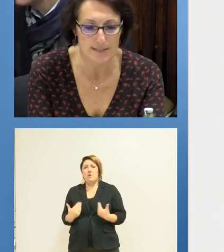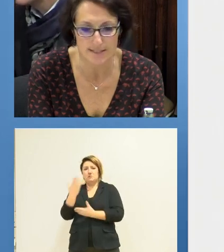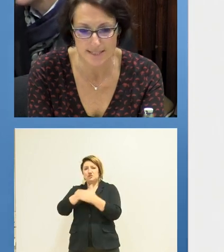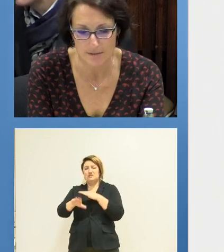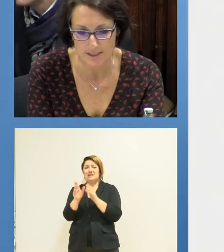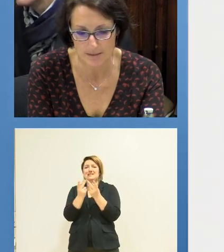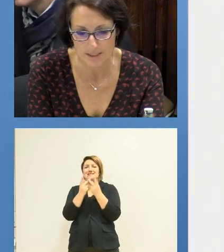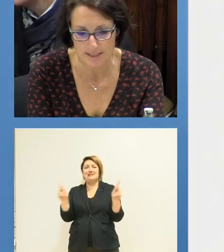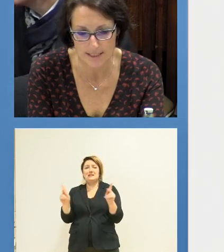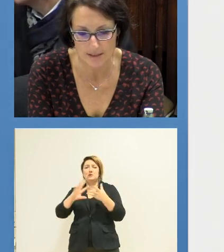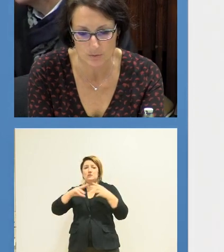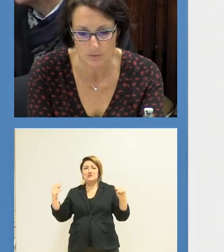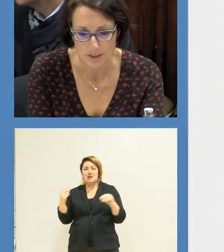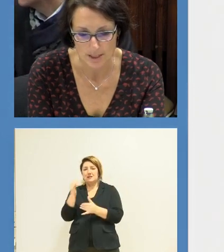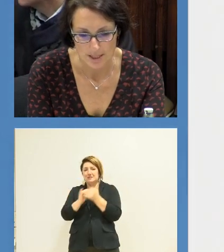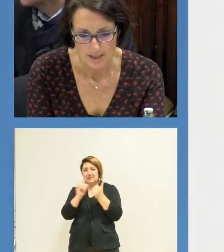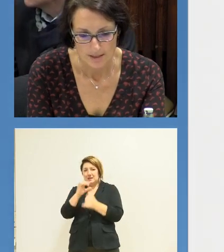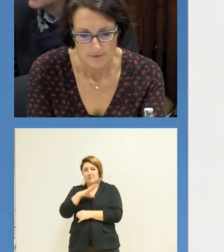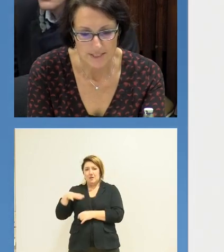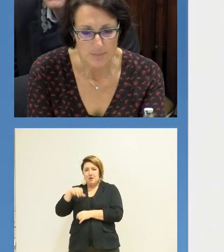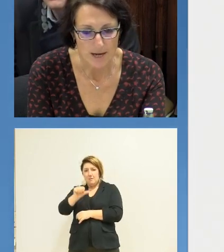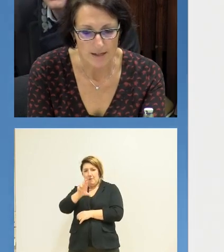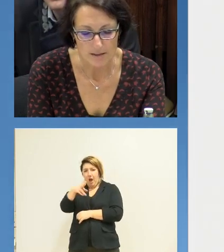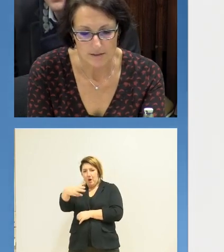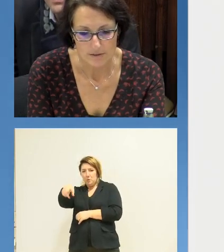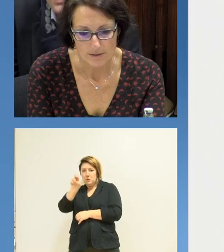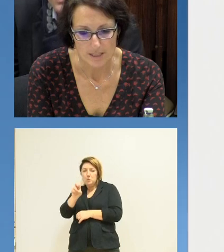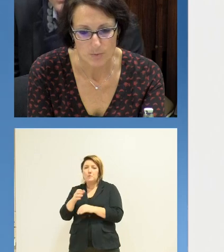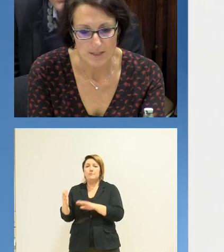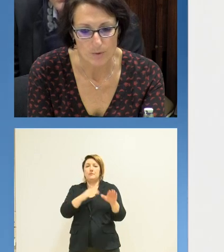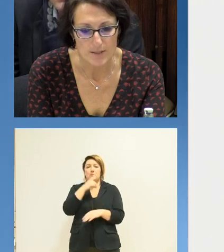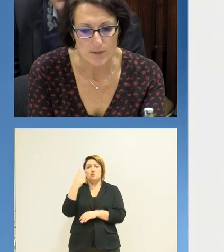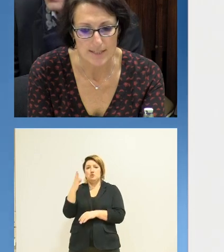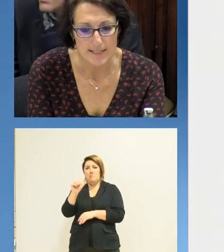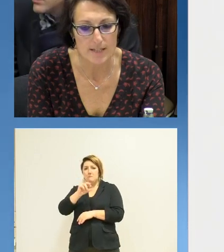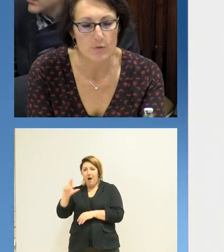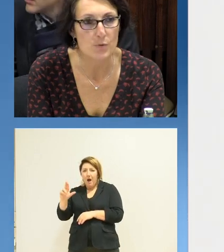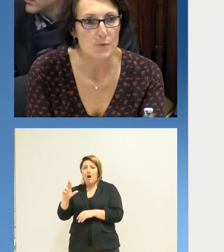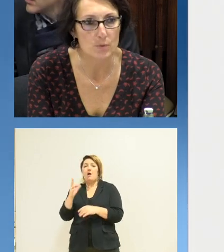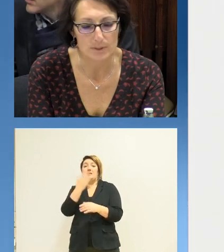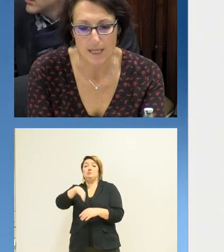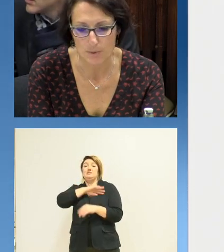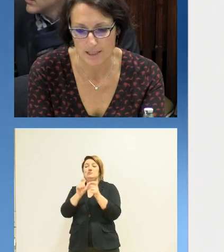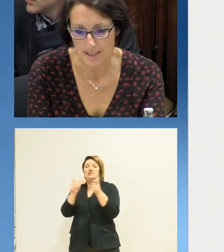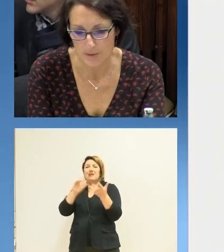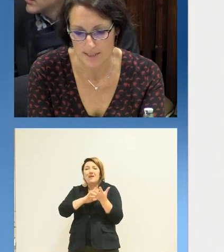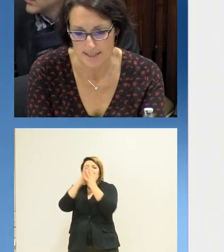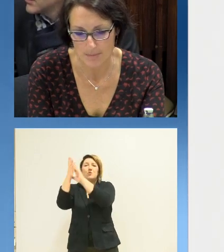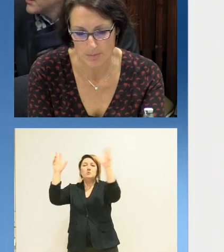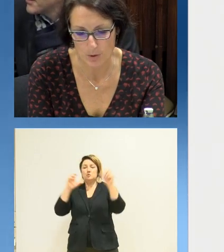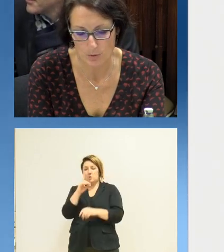de saint-etienne madame nathalie arnould philippe bach responsable de la société évolution darwin